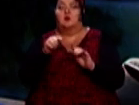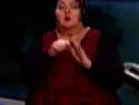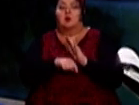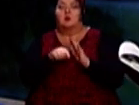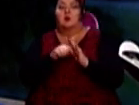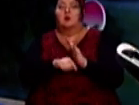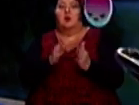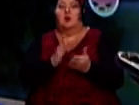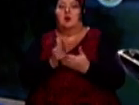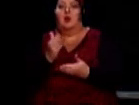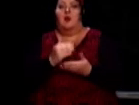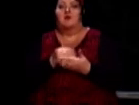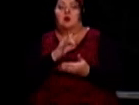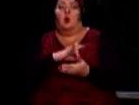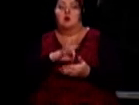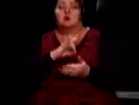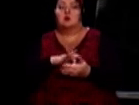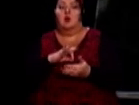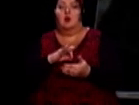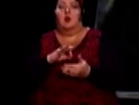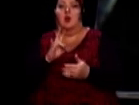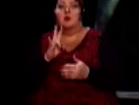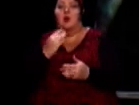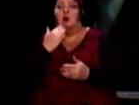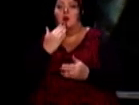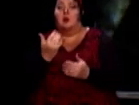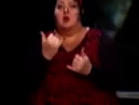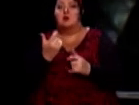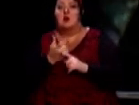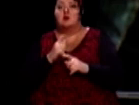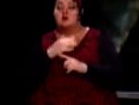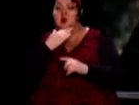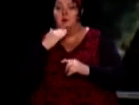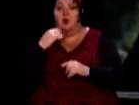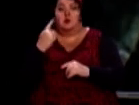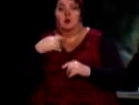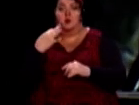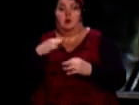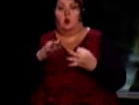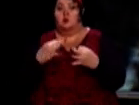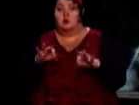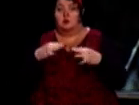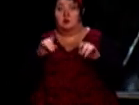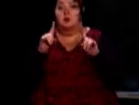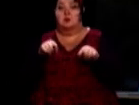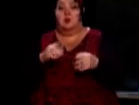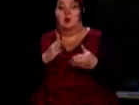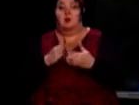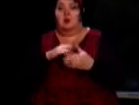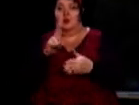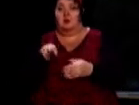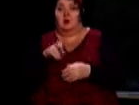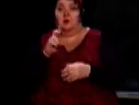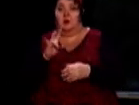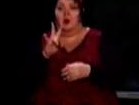користувачки Facebook Наталії. Наталія запитує, зараз дуже багато говорять про доступність, є нові державні будівельні норми. Скажіть, будь